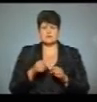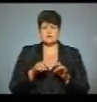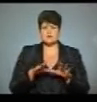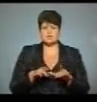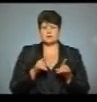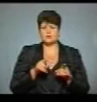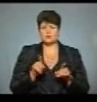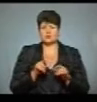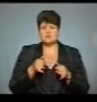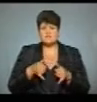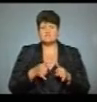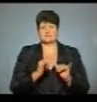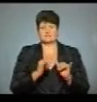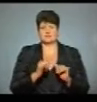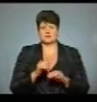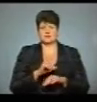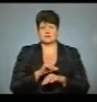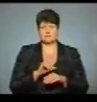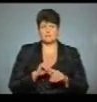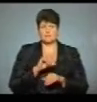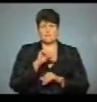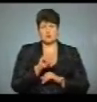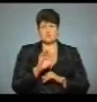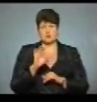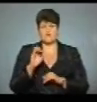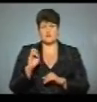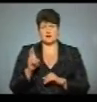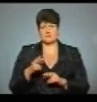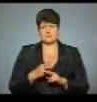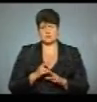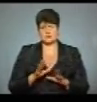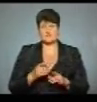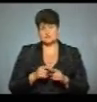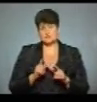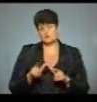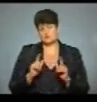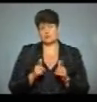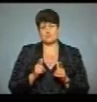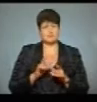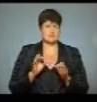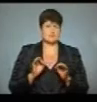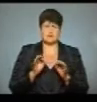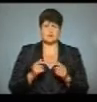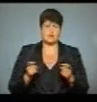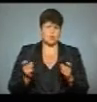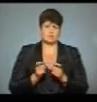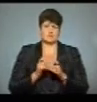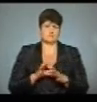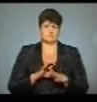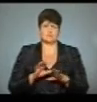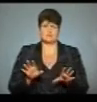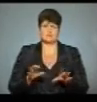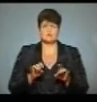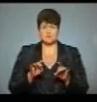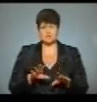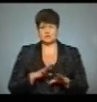їх видворити за межі ОВК, щоб вони не заважали. Ці люди погодилися, ніяких конфліктів не було, рішення